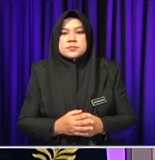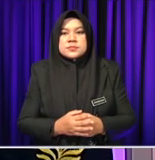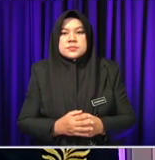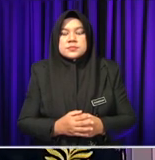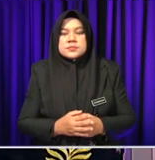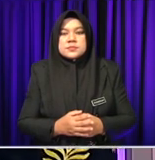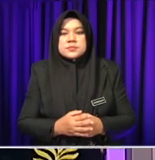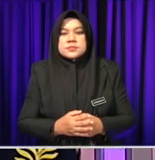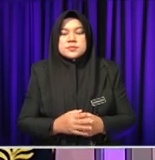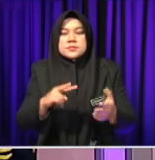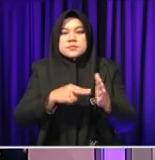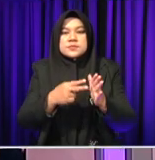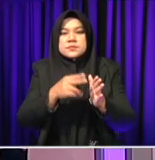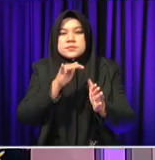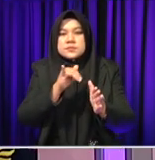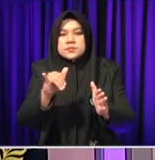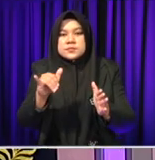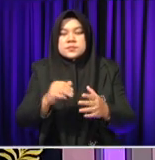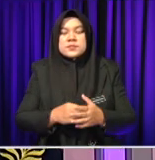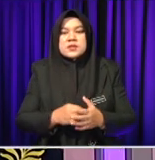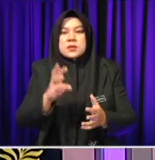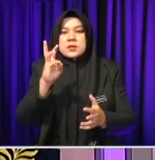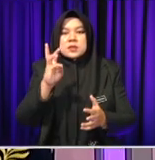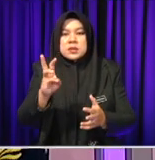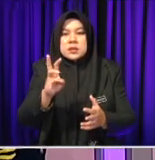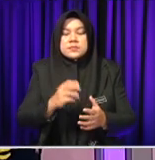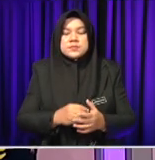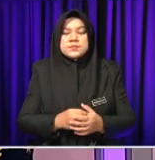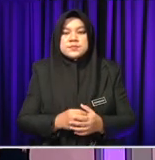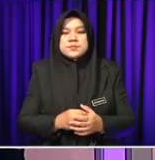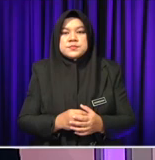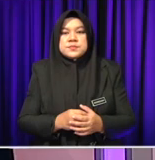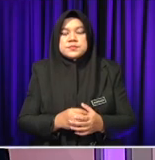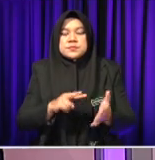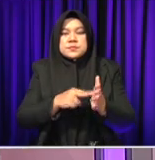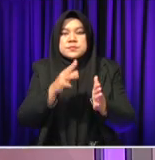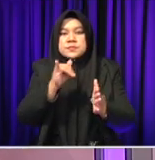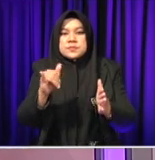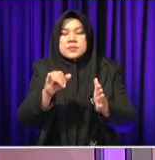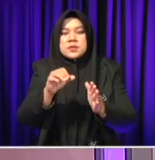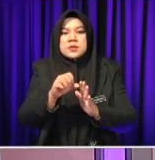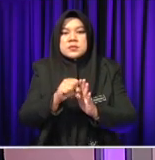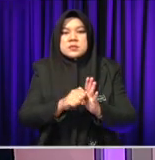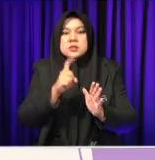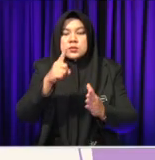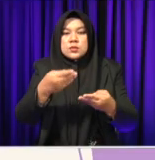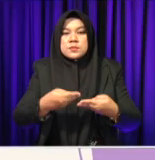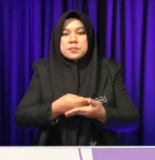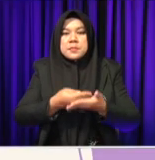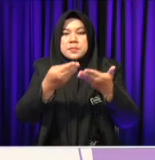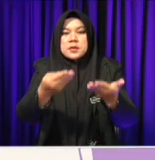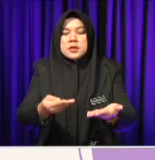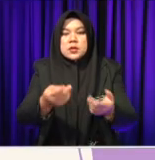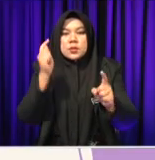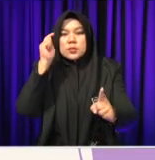okey maksudnya adalah maksud kepada golongan keenam ini Oke golongan keenam ini maksudnya sesuatu pemberian yang